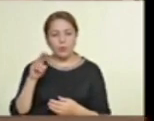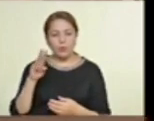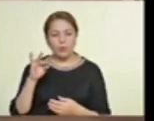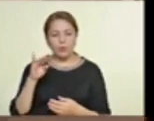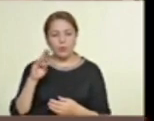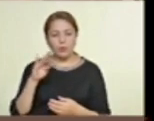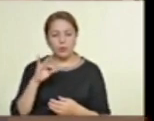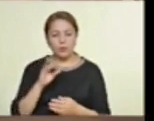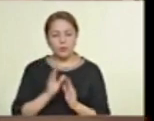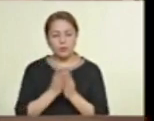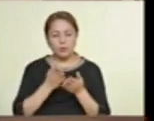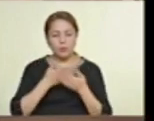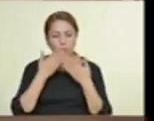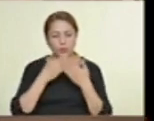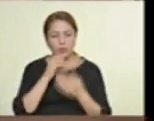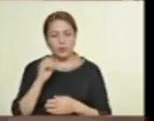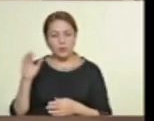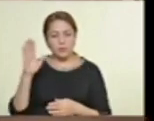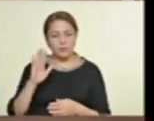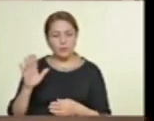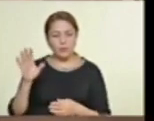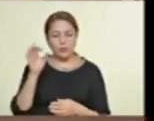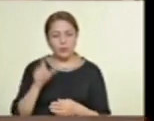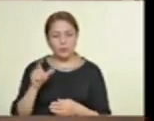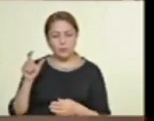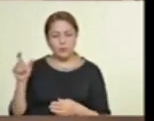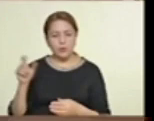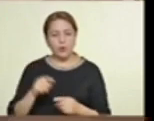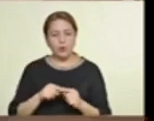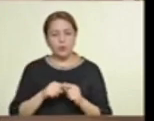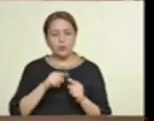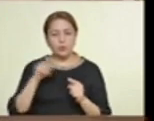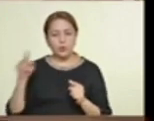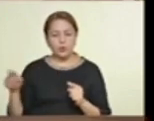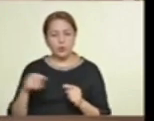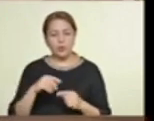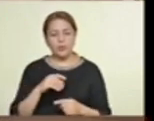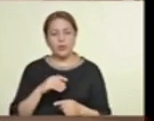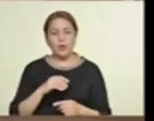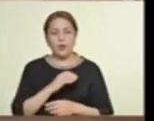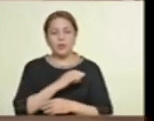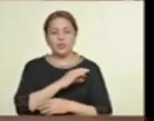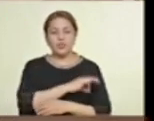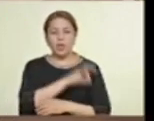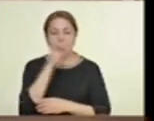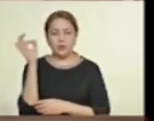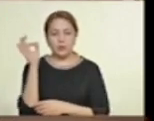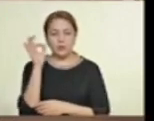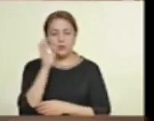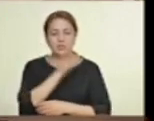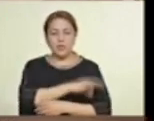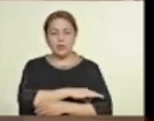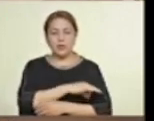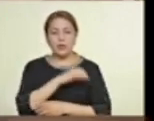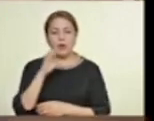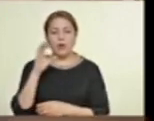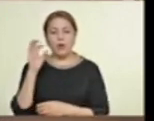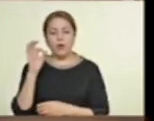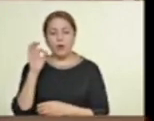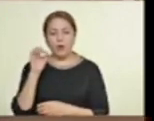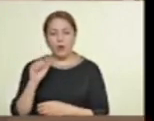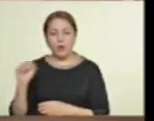Yevropaliklar uzoqda, ya'ni Sharqiy Osiyoning eng chekka hududlarida mavjud